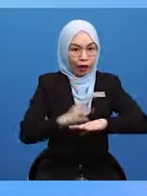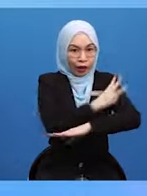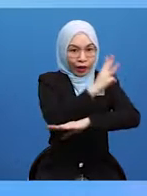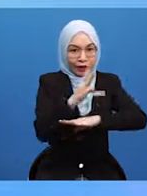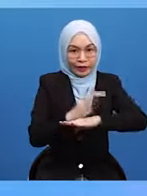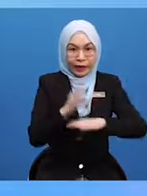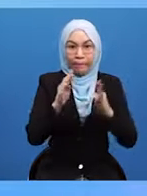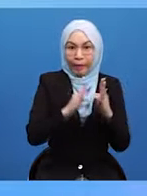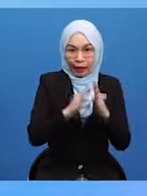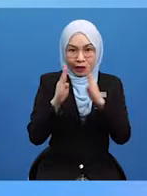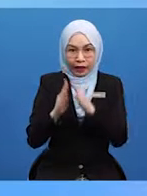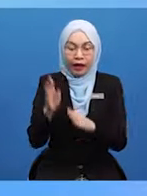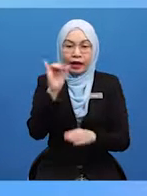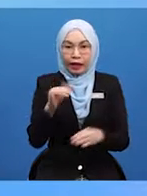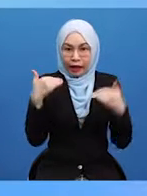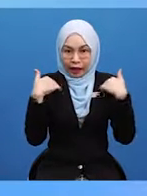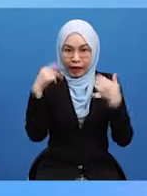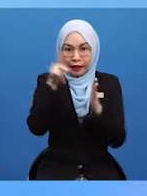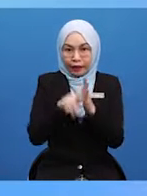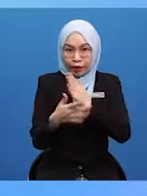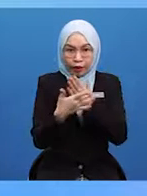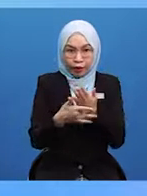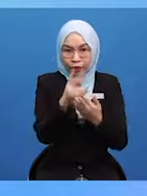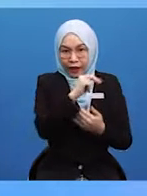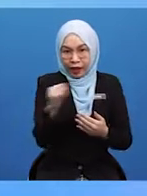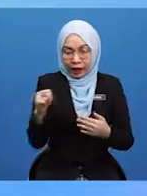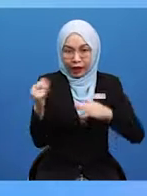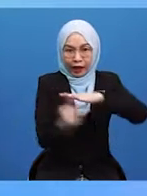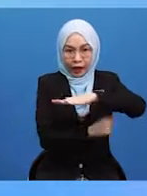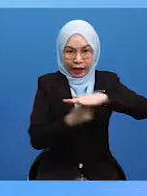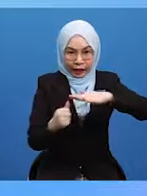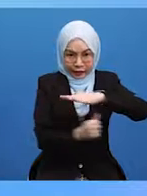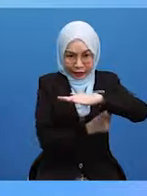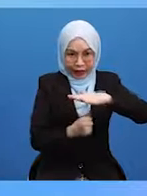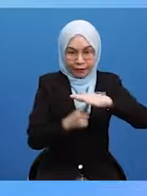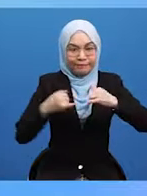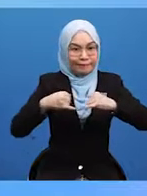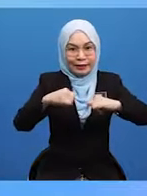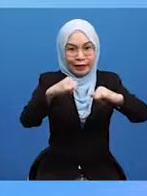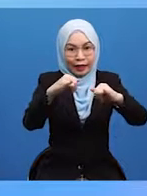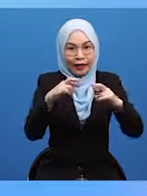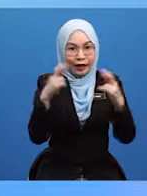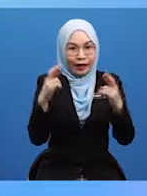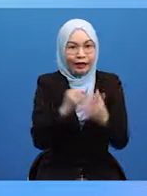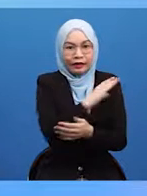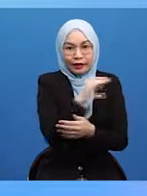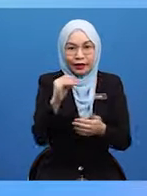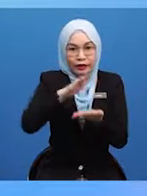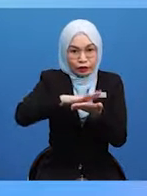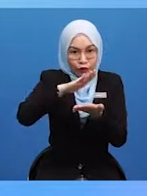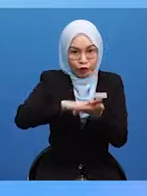pelbagai kemudahan asas seperti jalan raya, sekolah, kemudahan elektrik dan